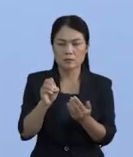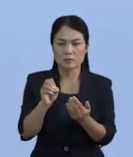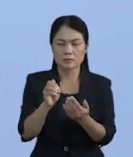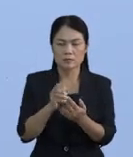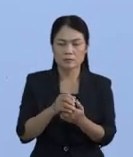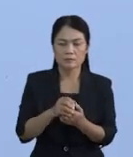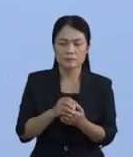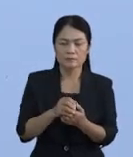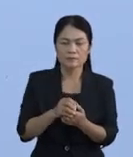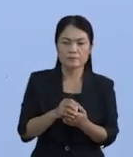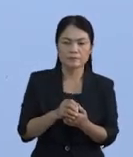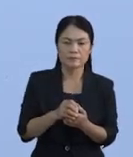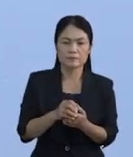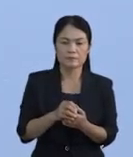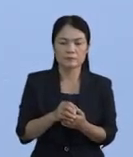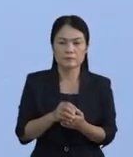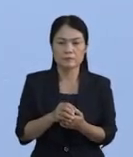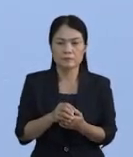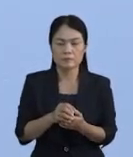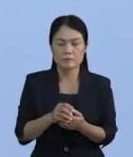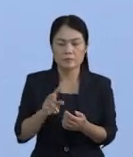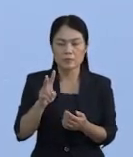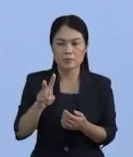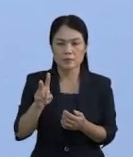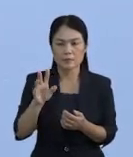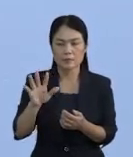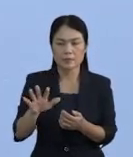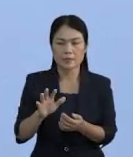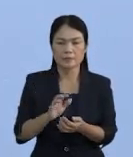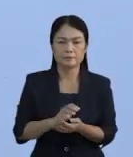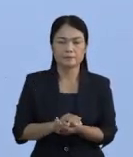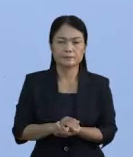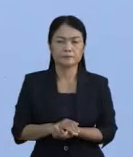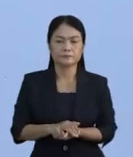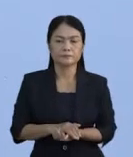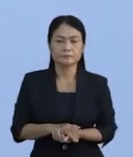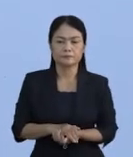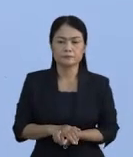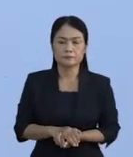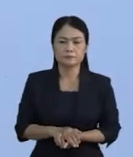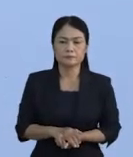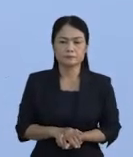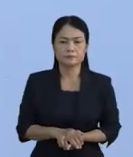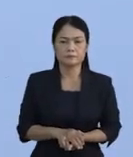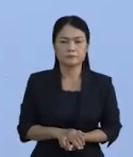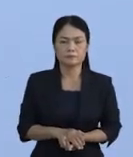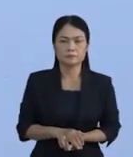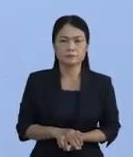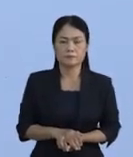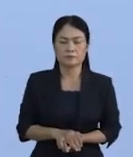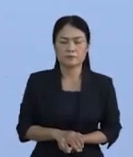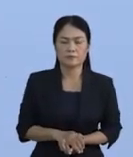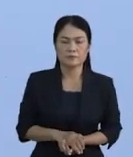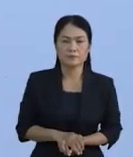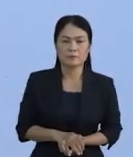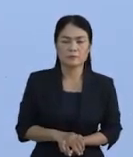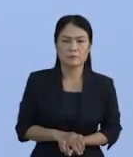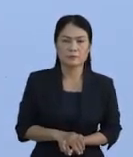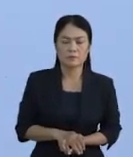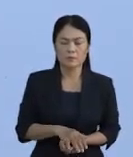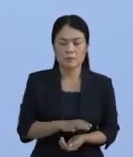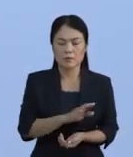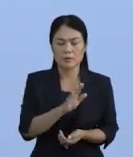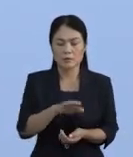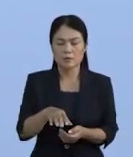sâu và tọa mà tiết bán mà phải pram và mà phải pram và chấn con bạn trẻ an